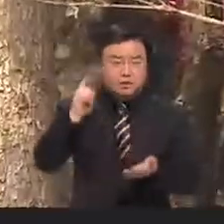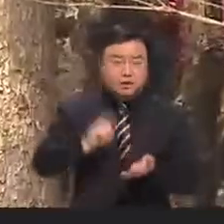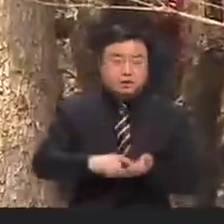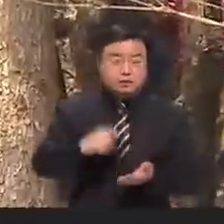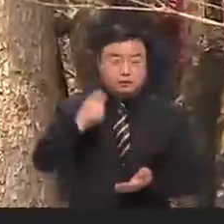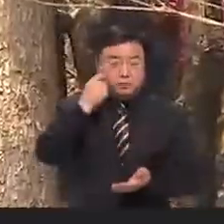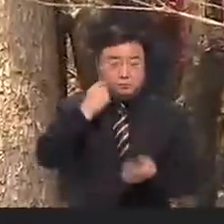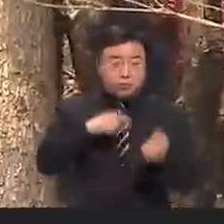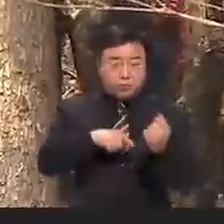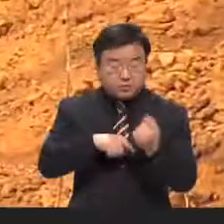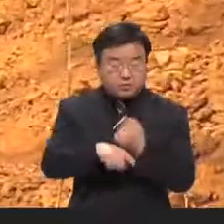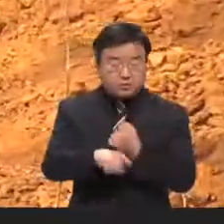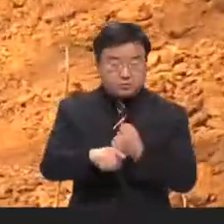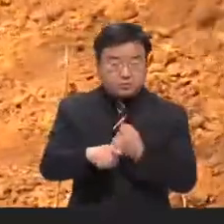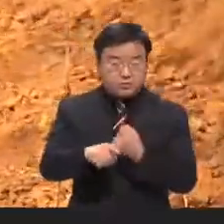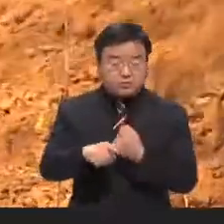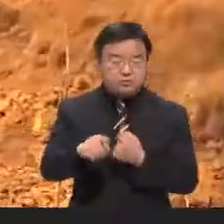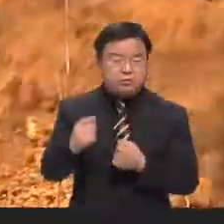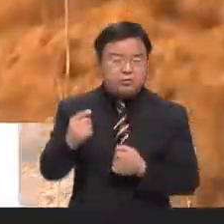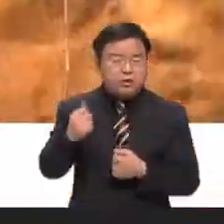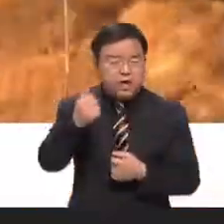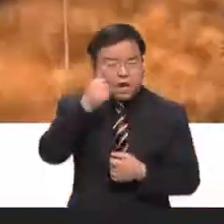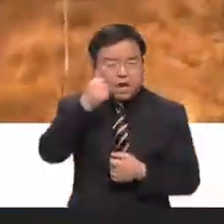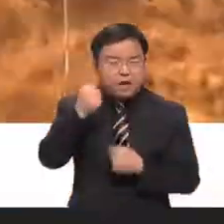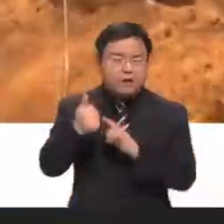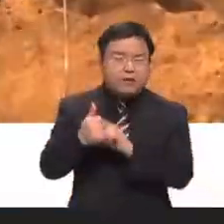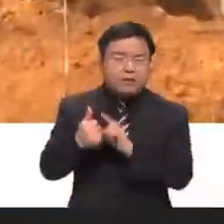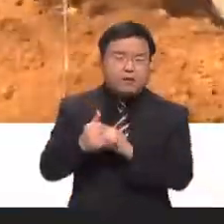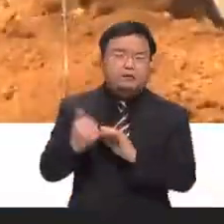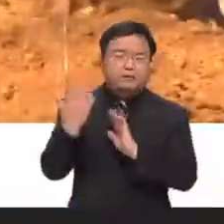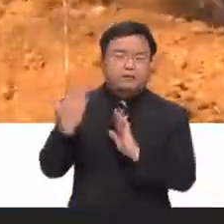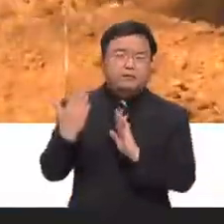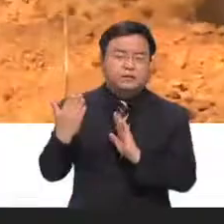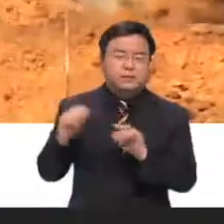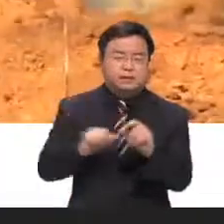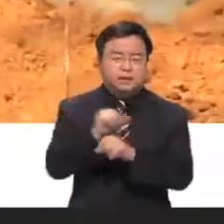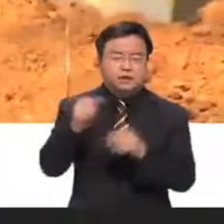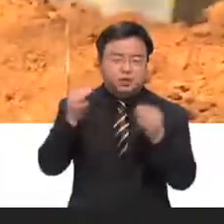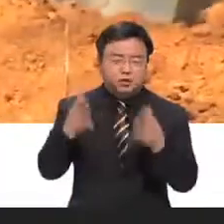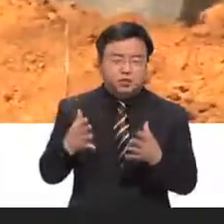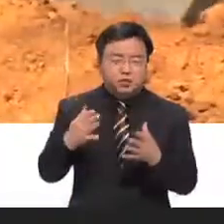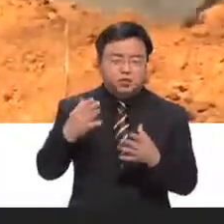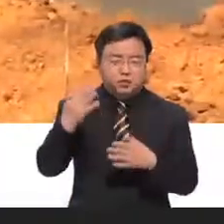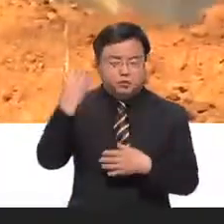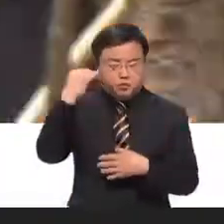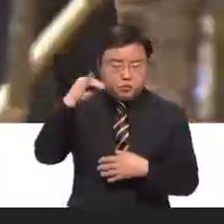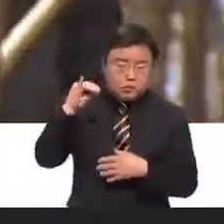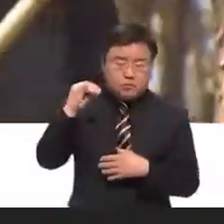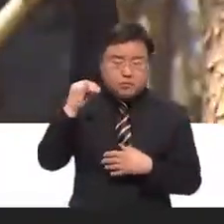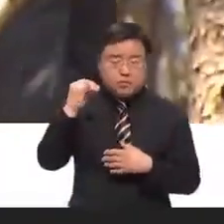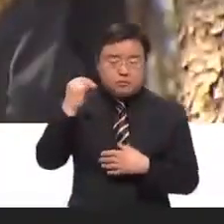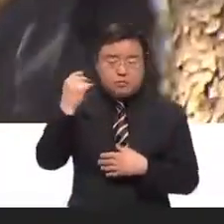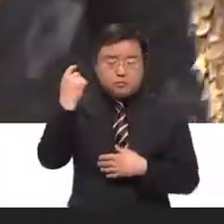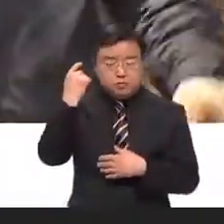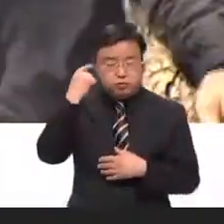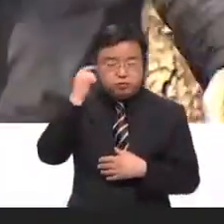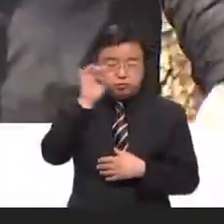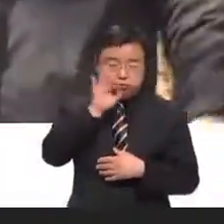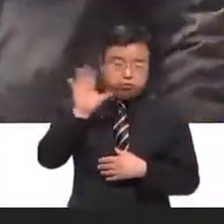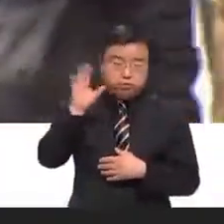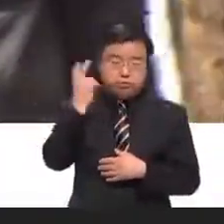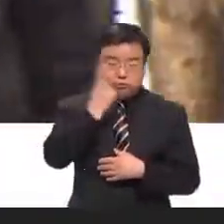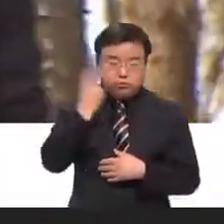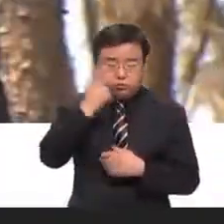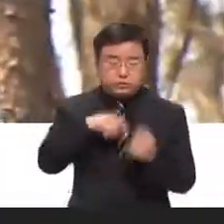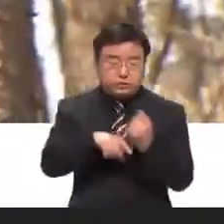보니까 어제는 이 계부 안 씨를 대상으로 거의 5시간 가까이 최면 수사가 진행됐었는데요. 이 경찰 관계자들에